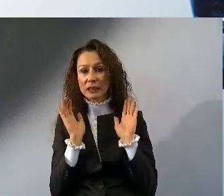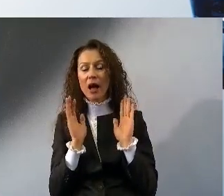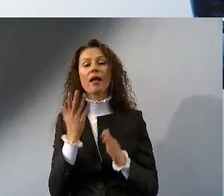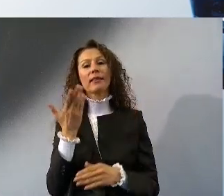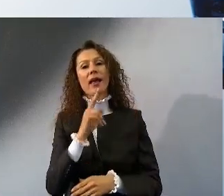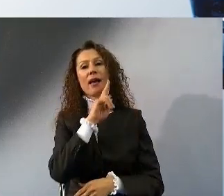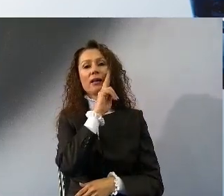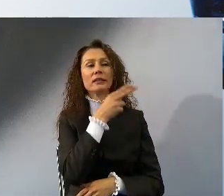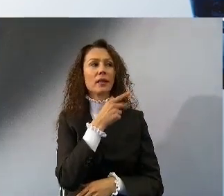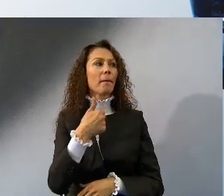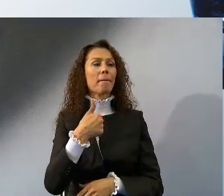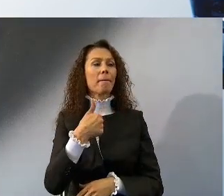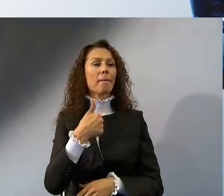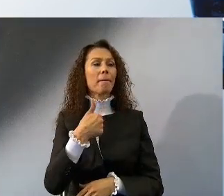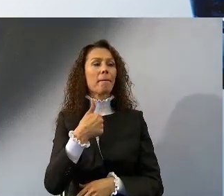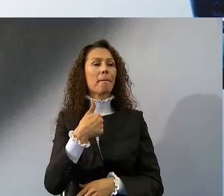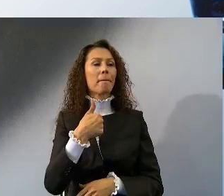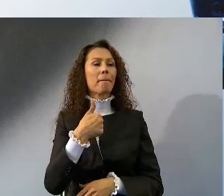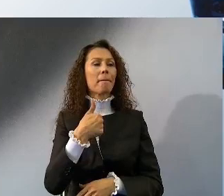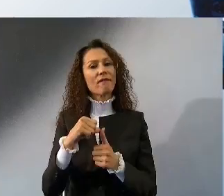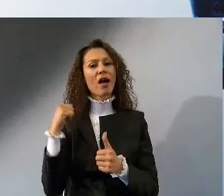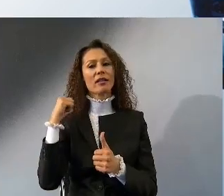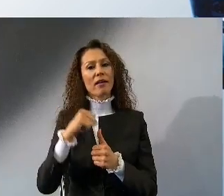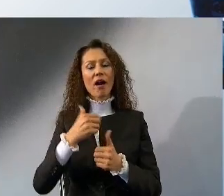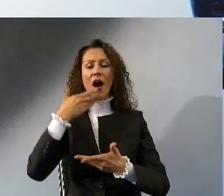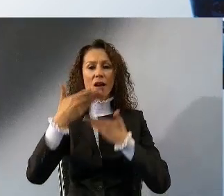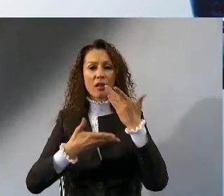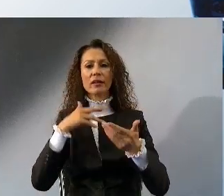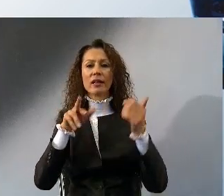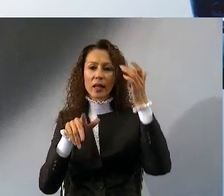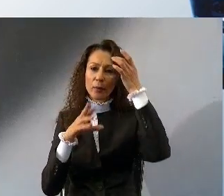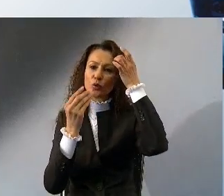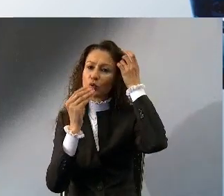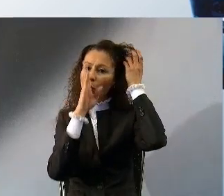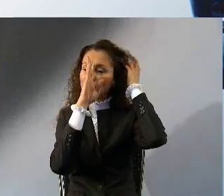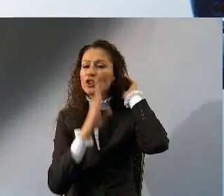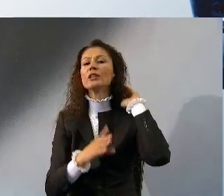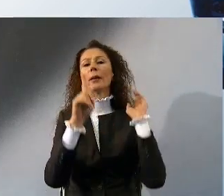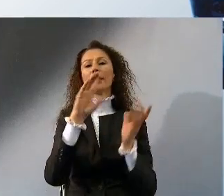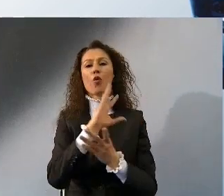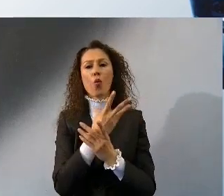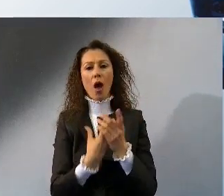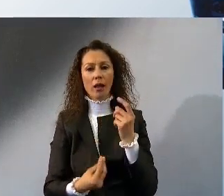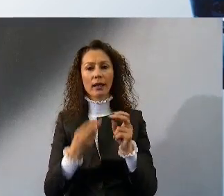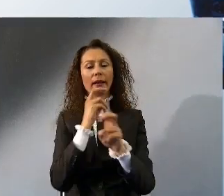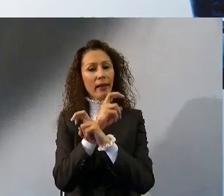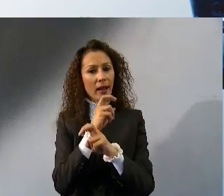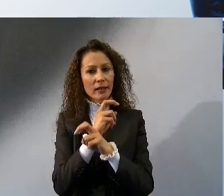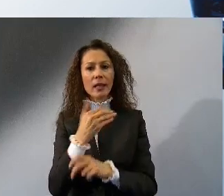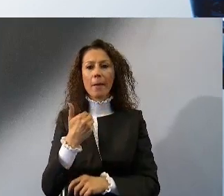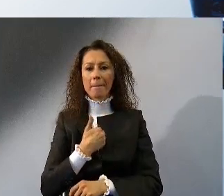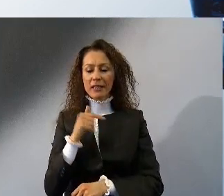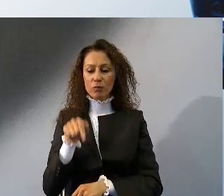ne yazık ki benden önce de defalarca anlatıldığı gibi çok ciddi bir kuraklık tehlikesiyle biz